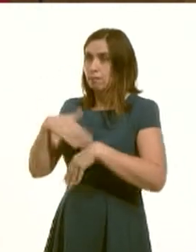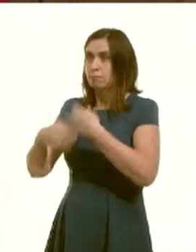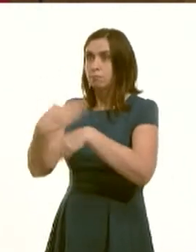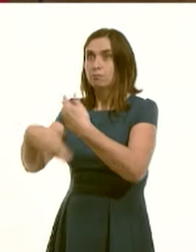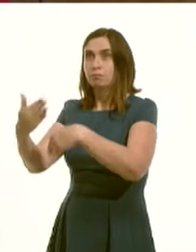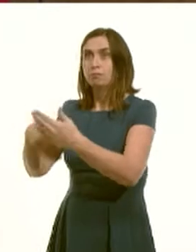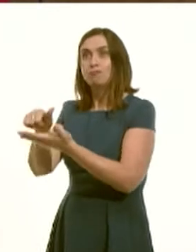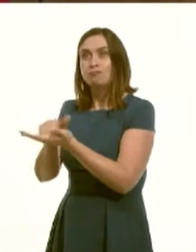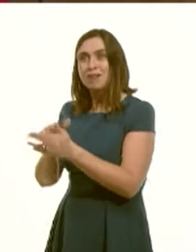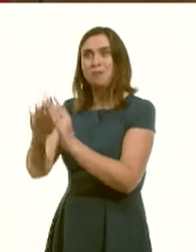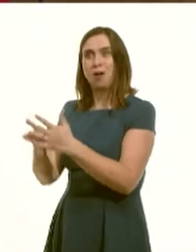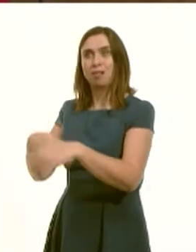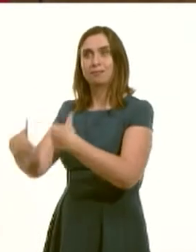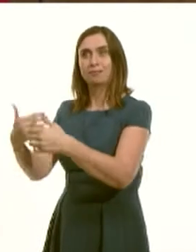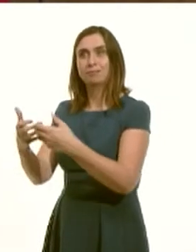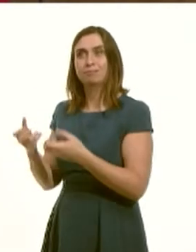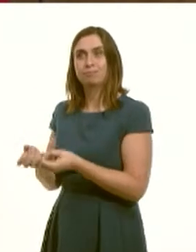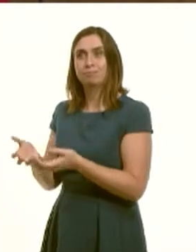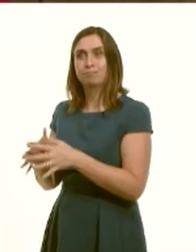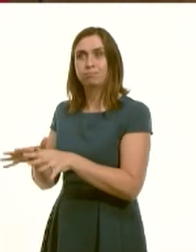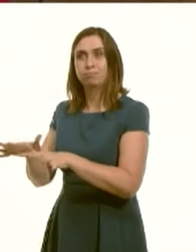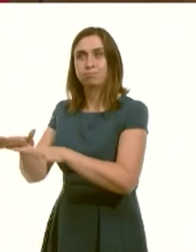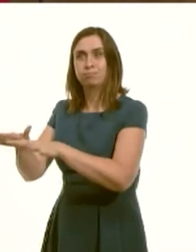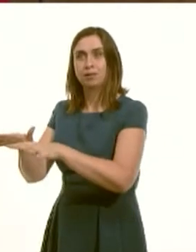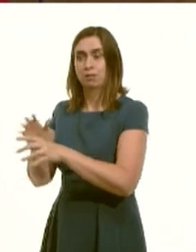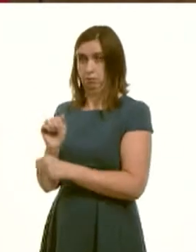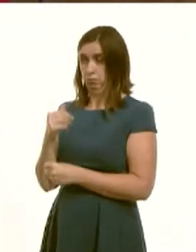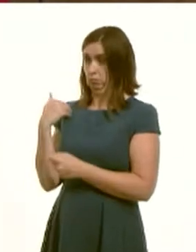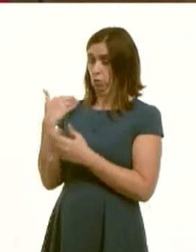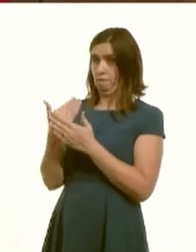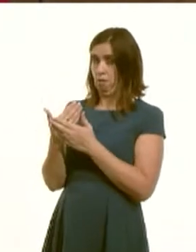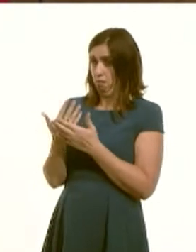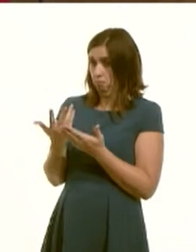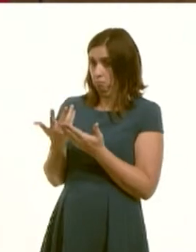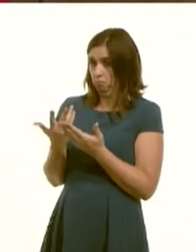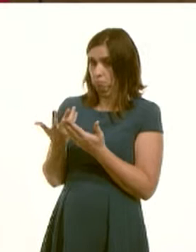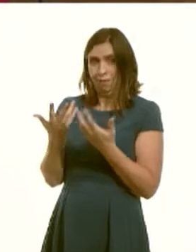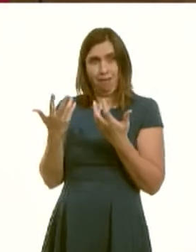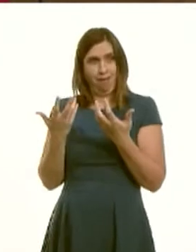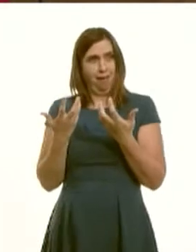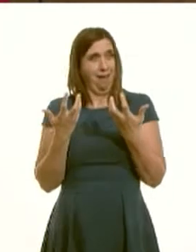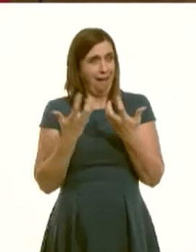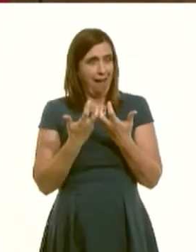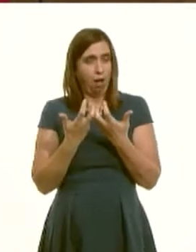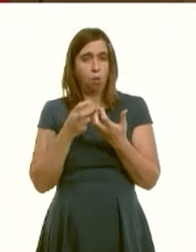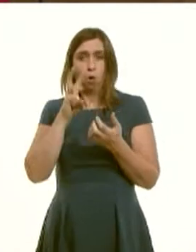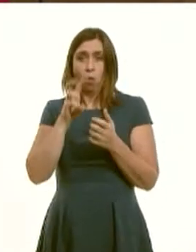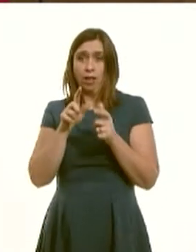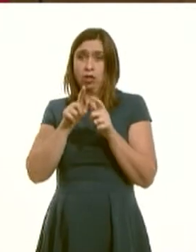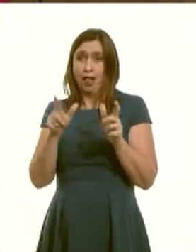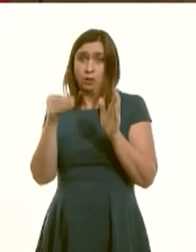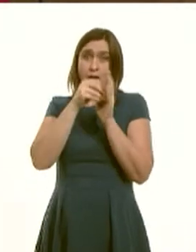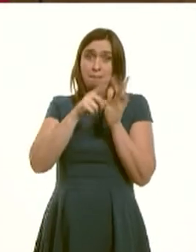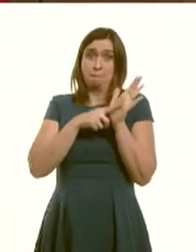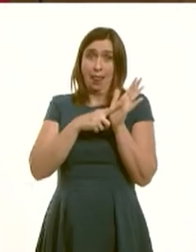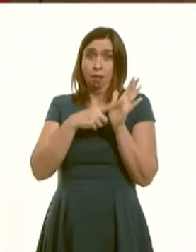fi bod yna ffordd i ddod i gael rôl i'r iaith Gymraeg yn y bil mewn ffordd yn ymarferol i'r iaith. Yn byd y byth felly mae'n